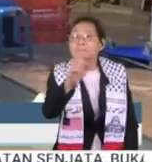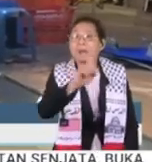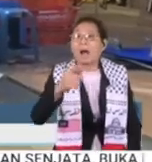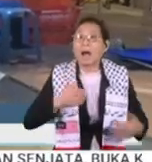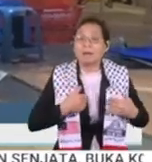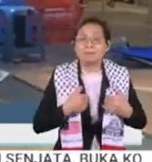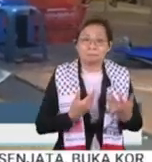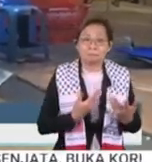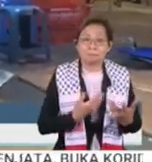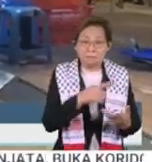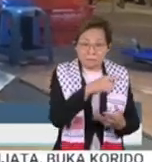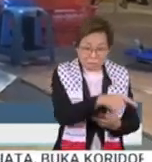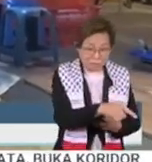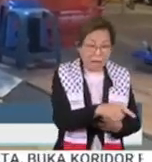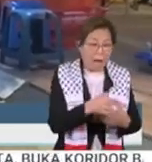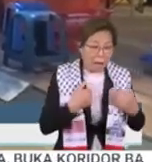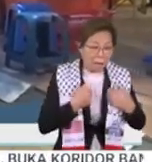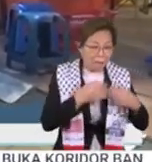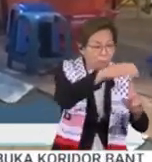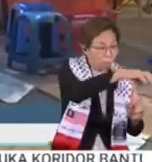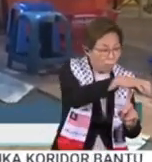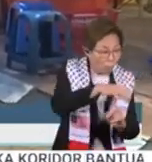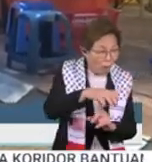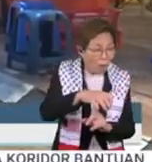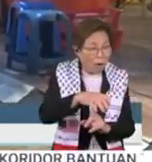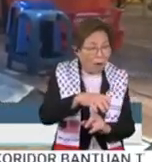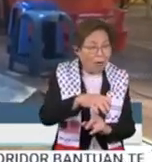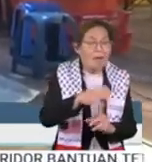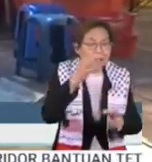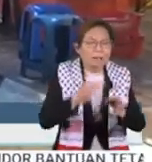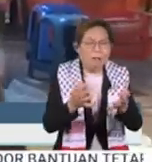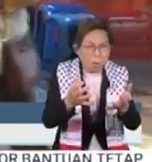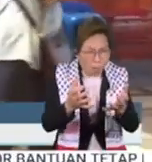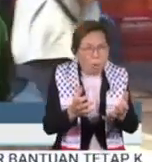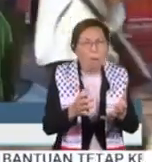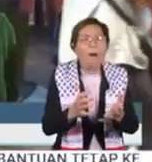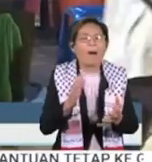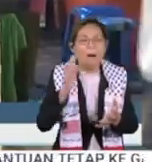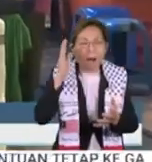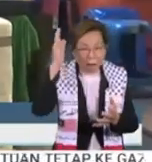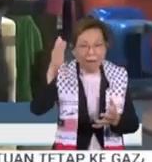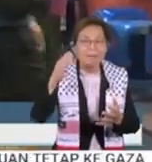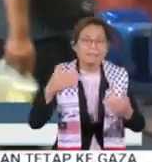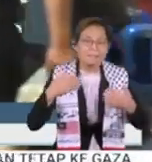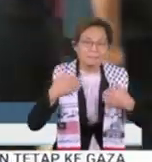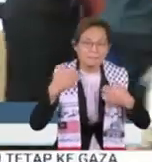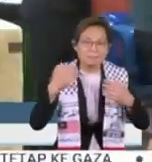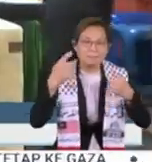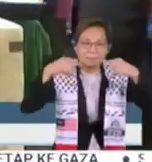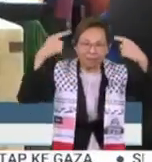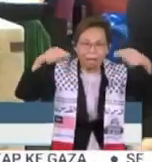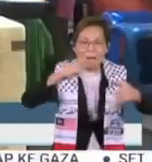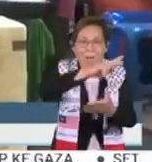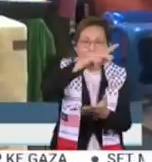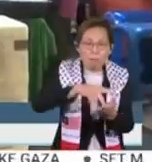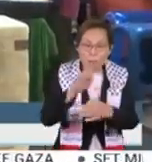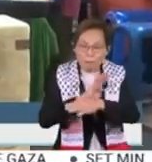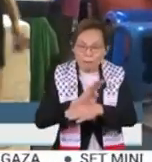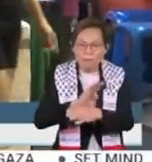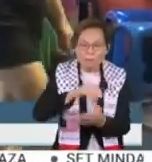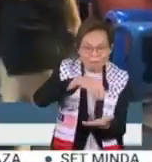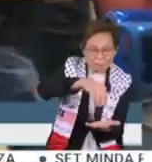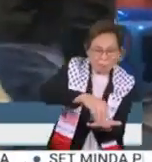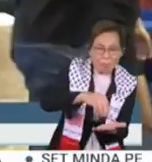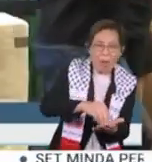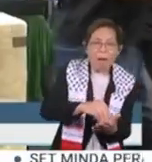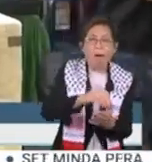Ada gula, di situ ada semut. Di mana ada kemahuan, di situ ada jalan. Selain berkongsi sebagai pusat perniagaan setempat,